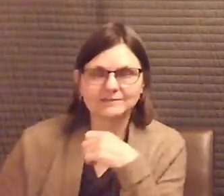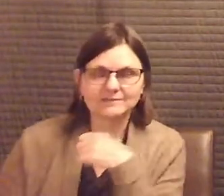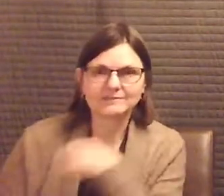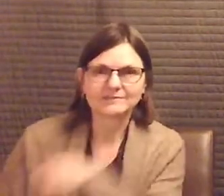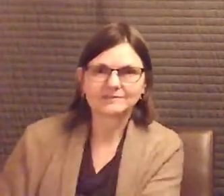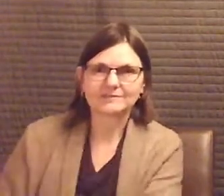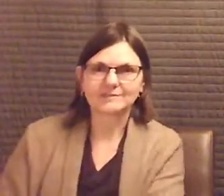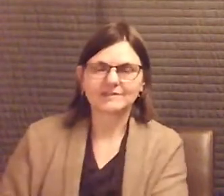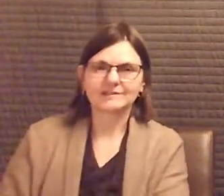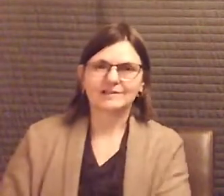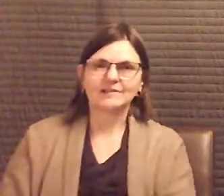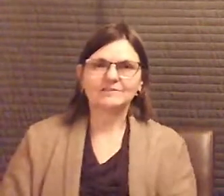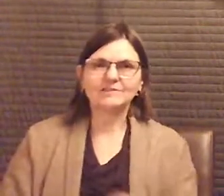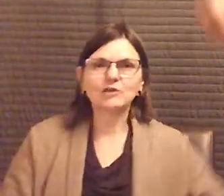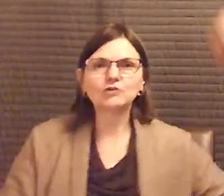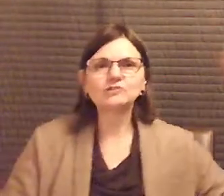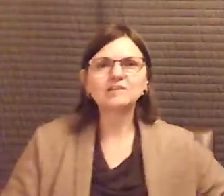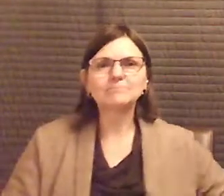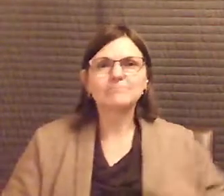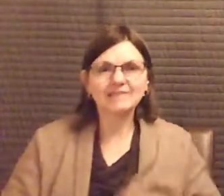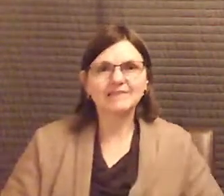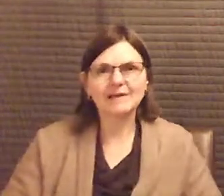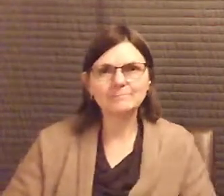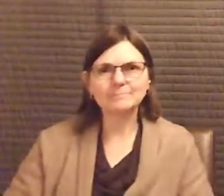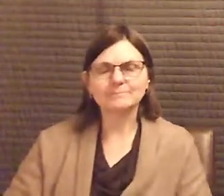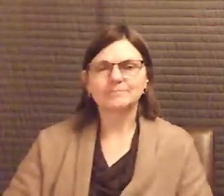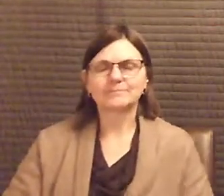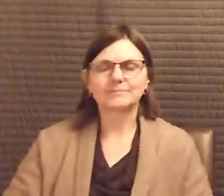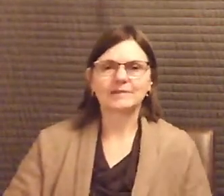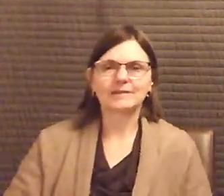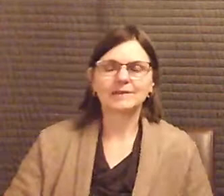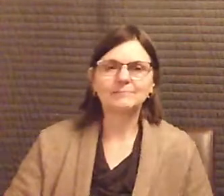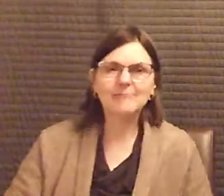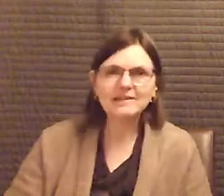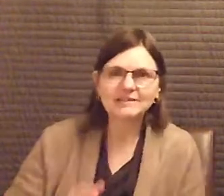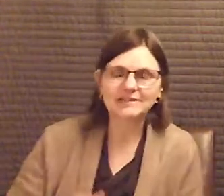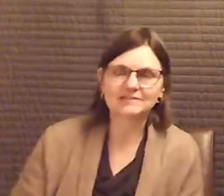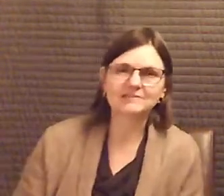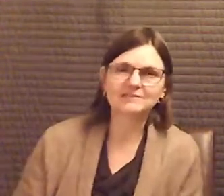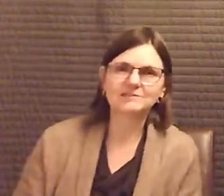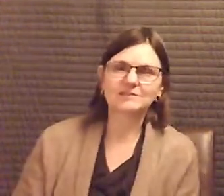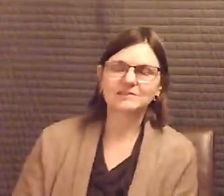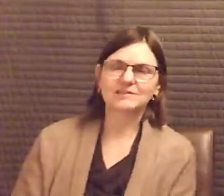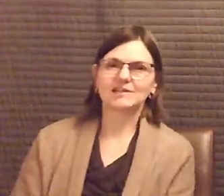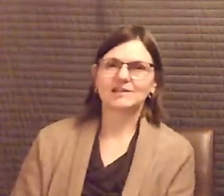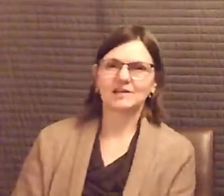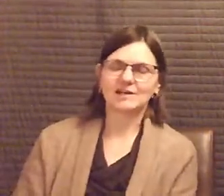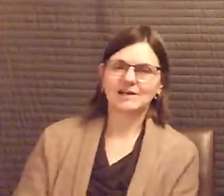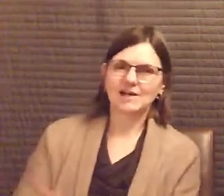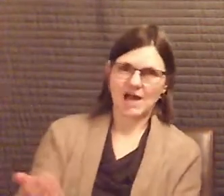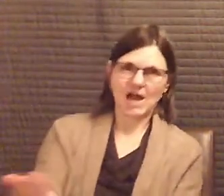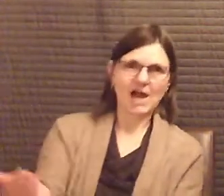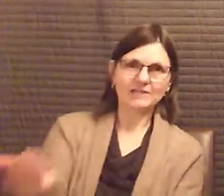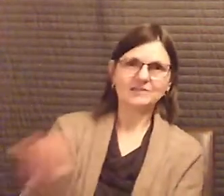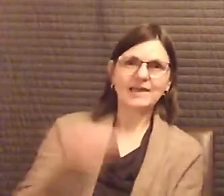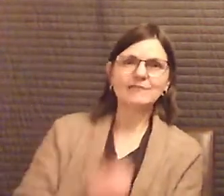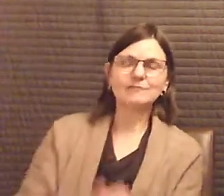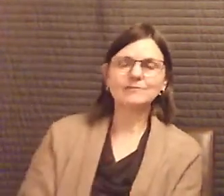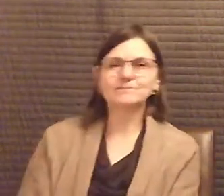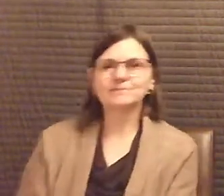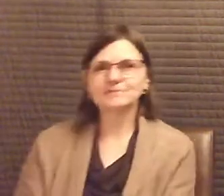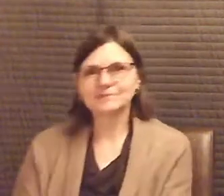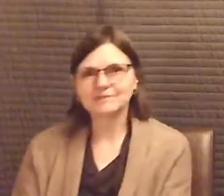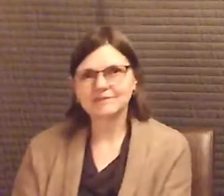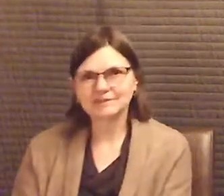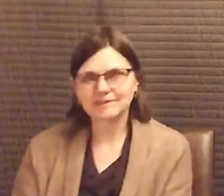alle shahira loos was niet met hen met chris puntgevels in alles geven